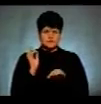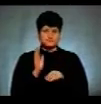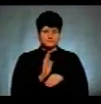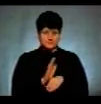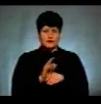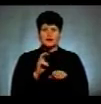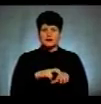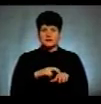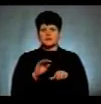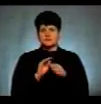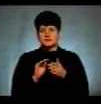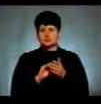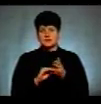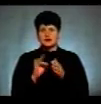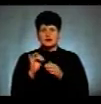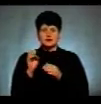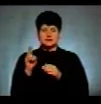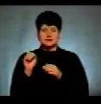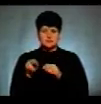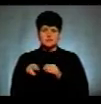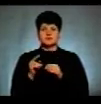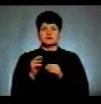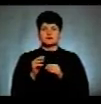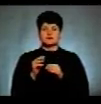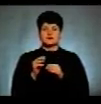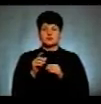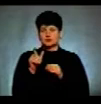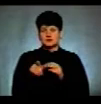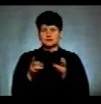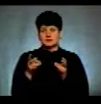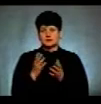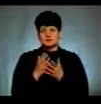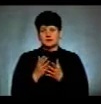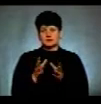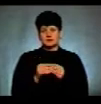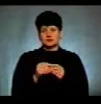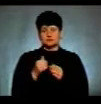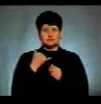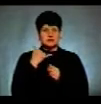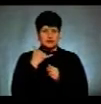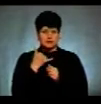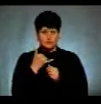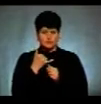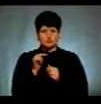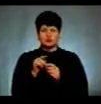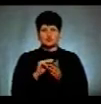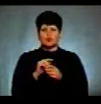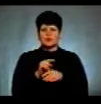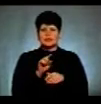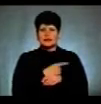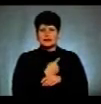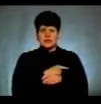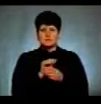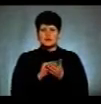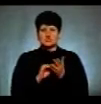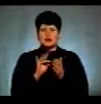Лікар виписує йому рецепт, і пацієнту потрібно мати із собою телефон. Тому що лікар виписує рецепт, і